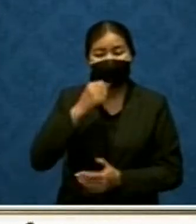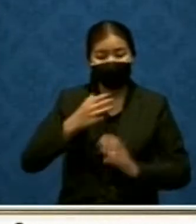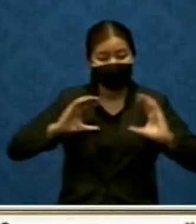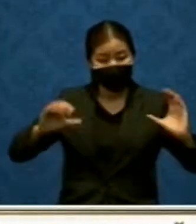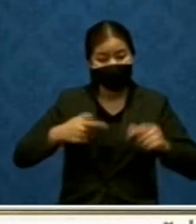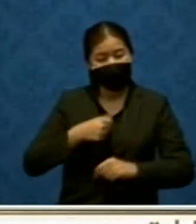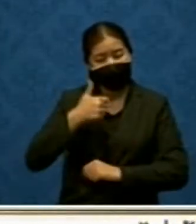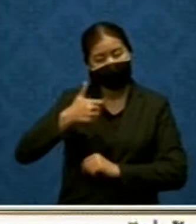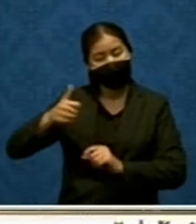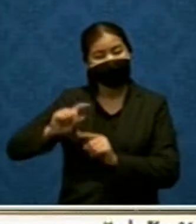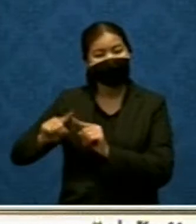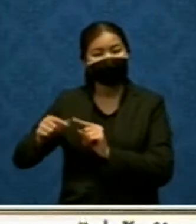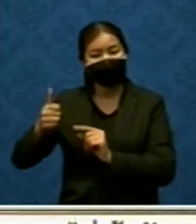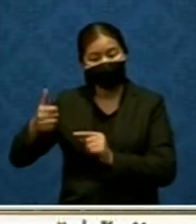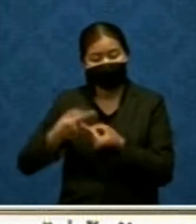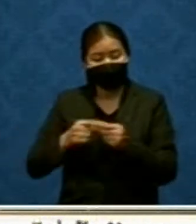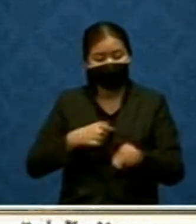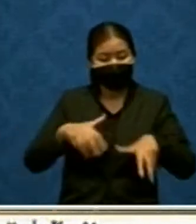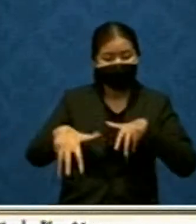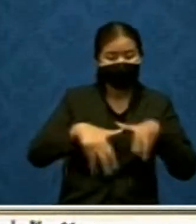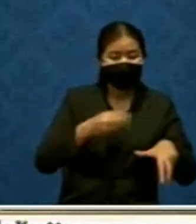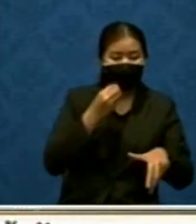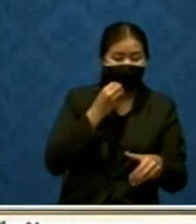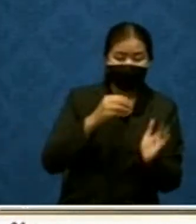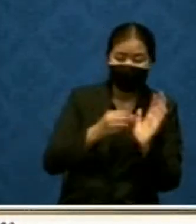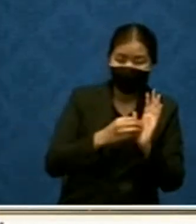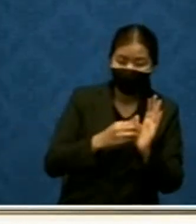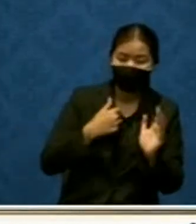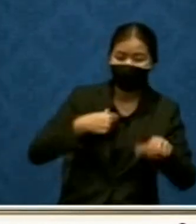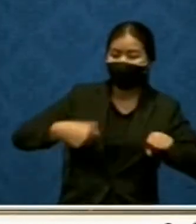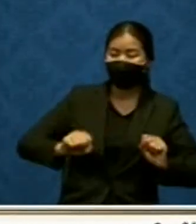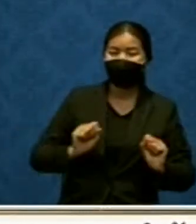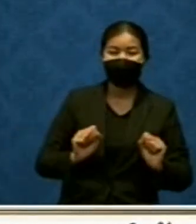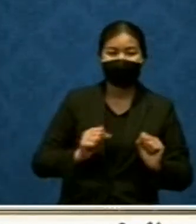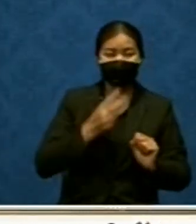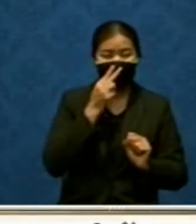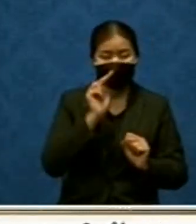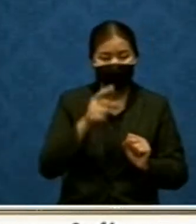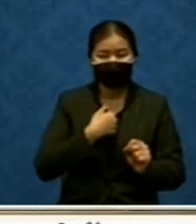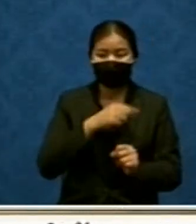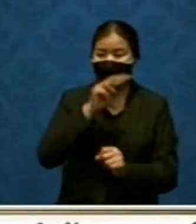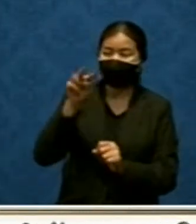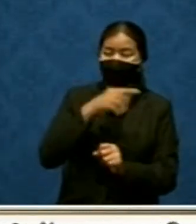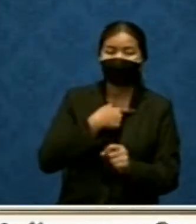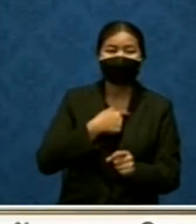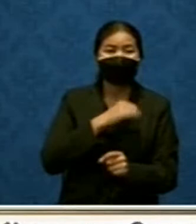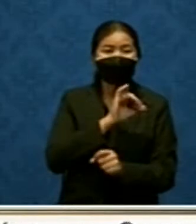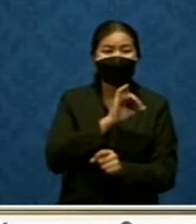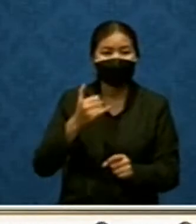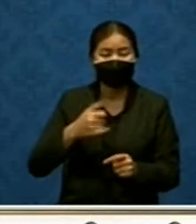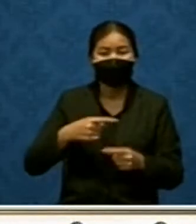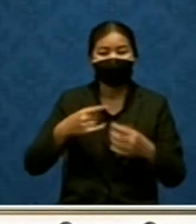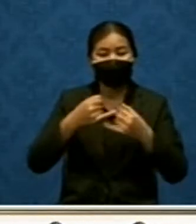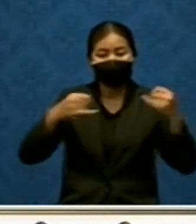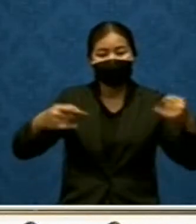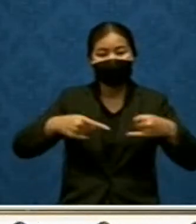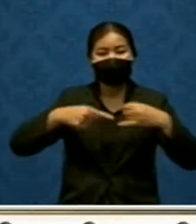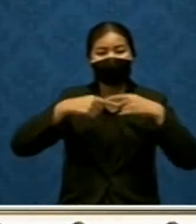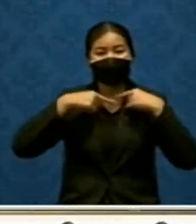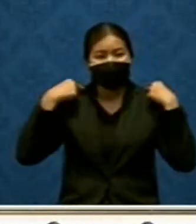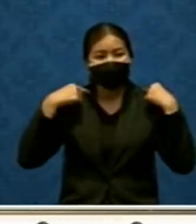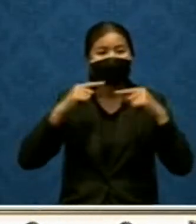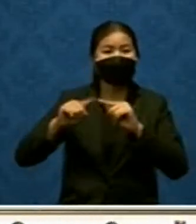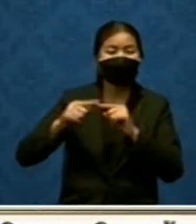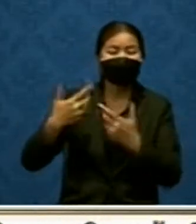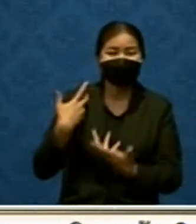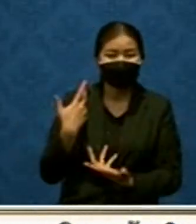ไ้สายตายธรธานแวบานผมในกงเทพเดินไปขี่มอตาไซต ถามองไมดี มีสิตตายก็พาดคอห่ายท้อง เต็มเปบวดสาย